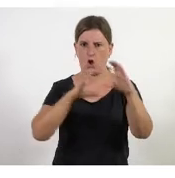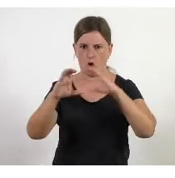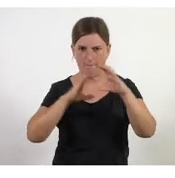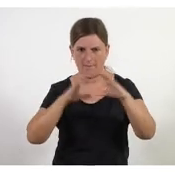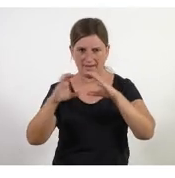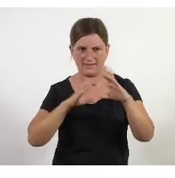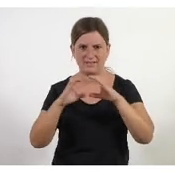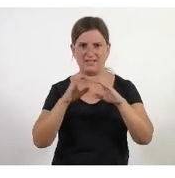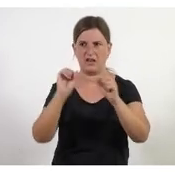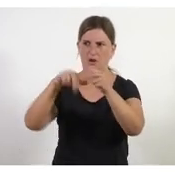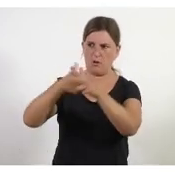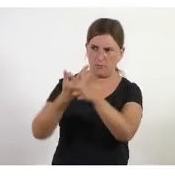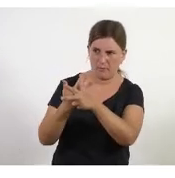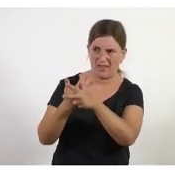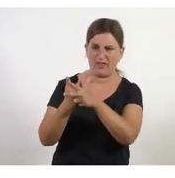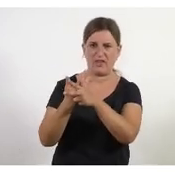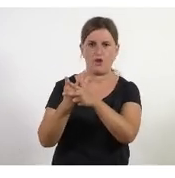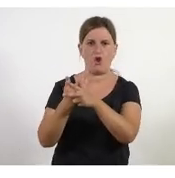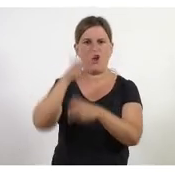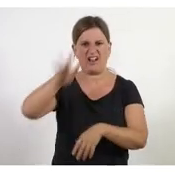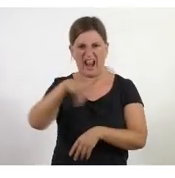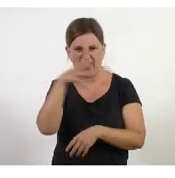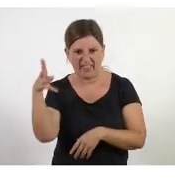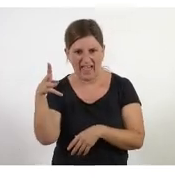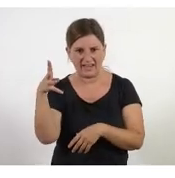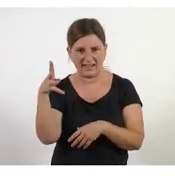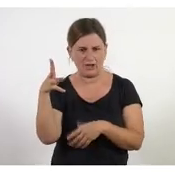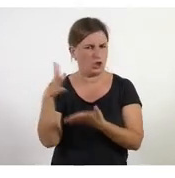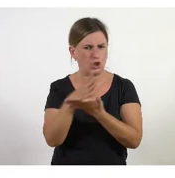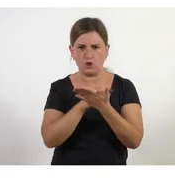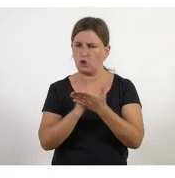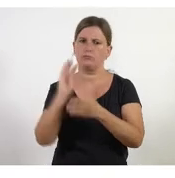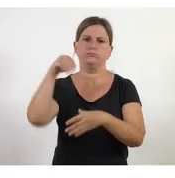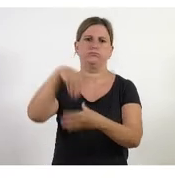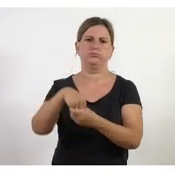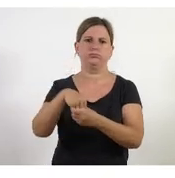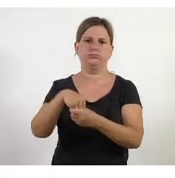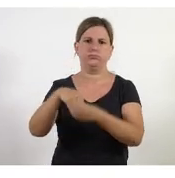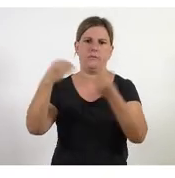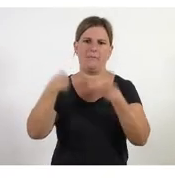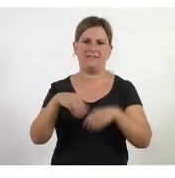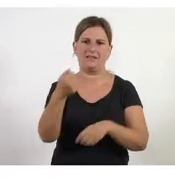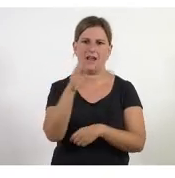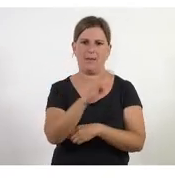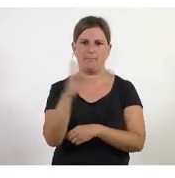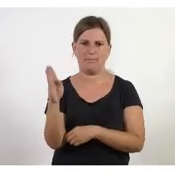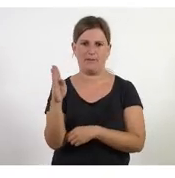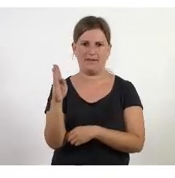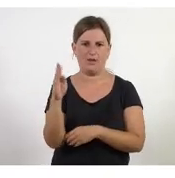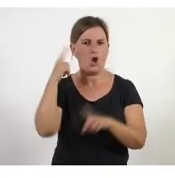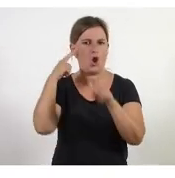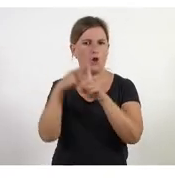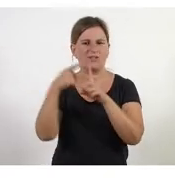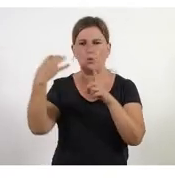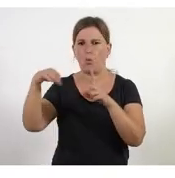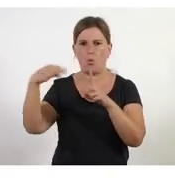nostres videotrucades, el nostre calendari, tot. Aquesta solució vol ser l'única aplicació